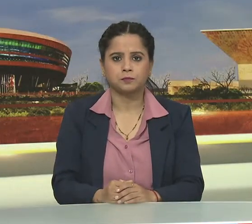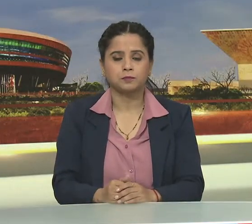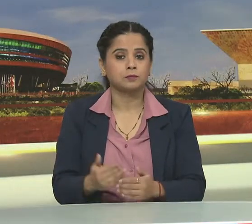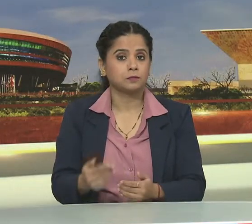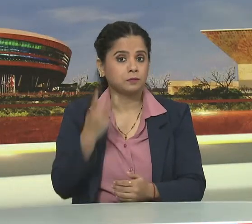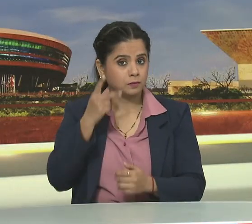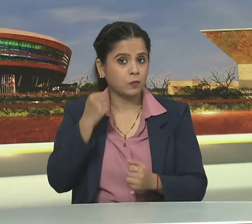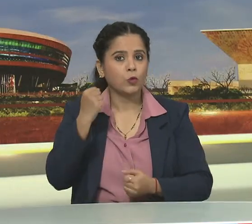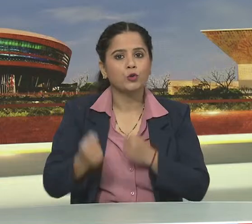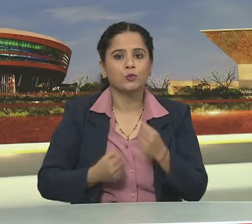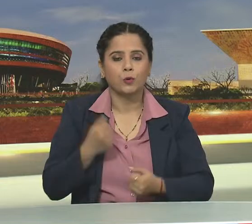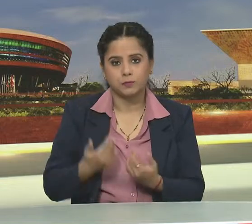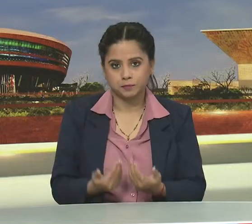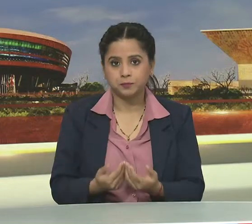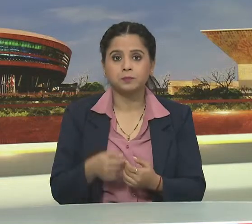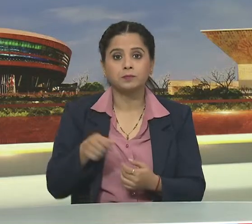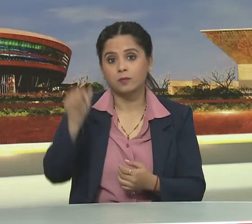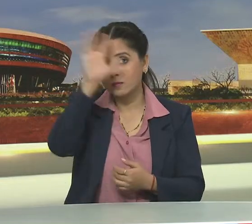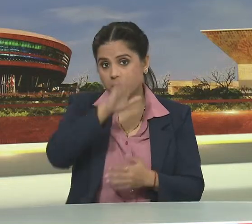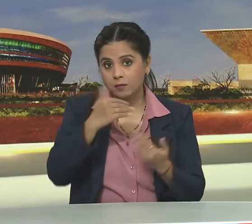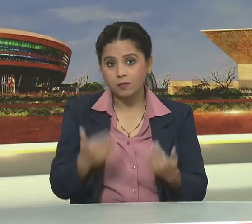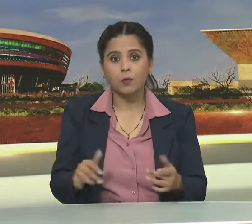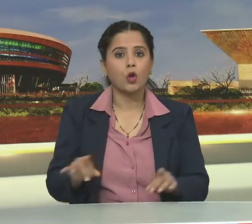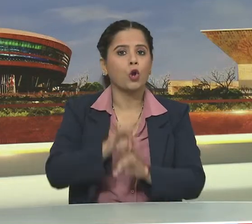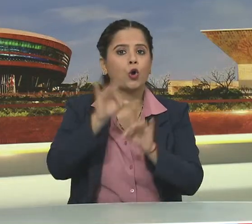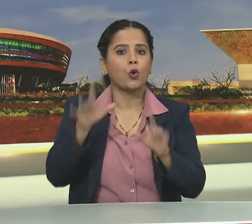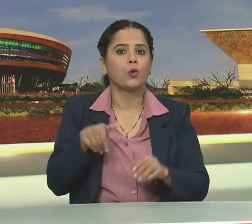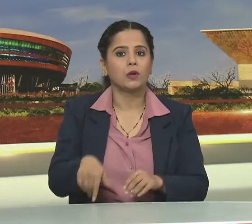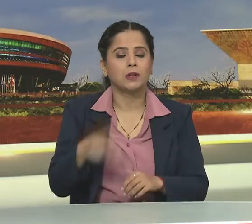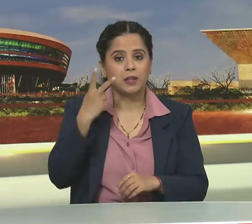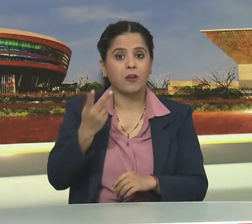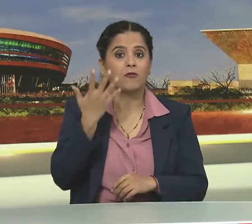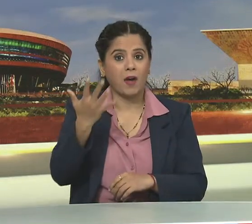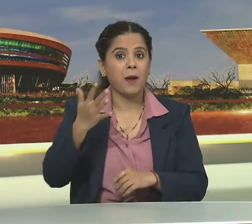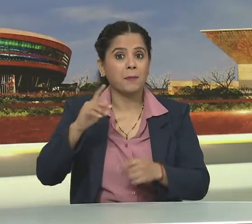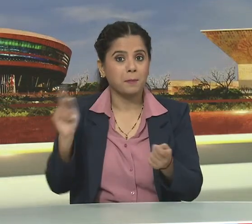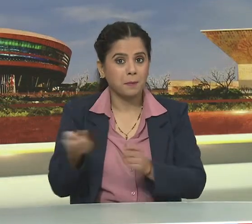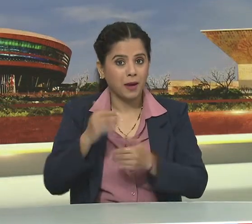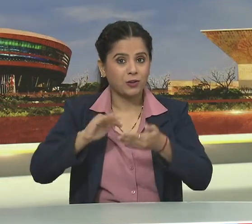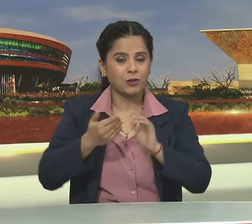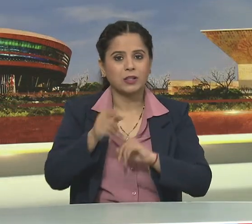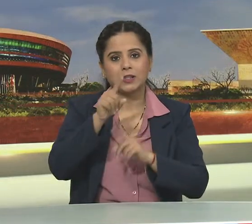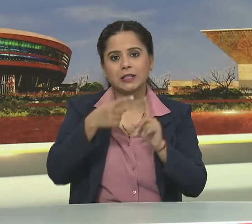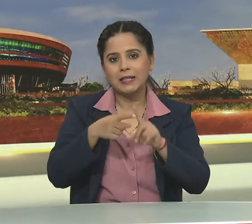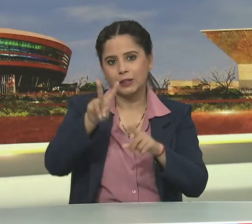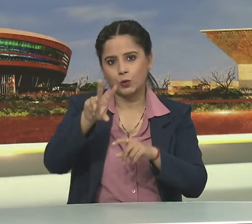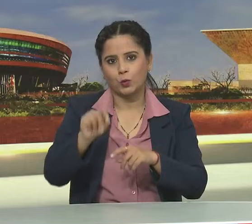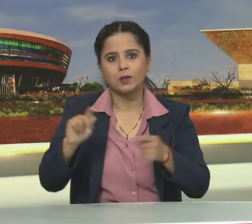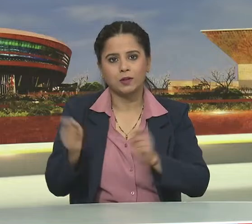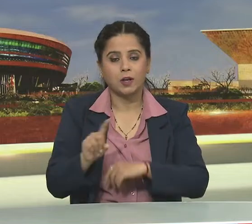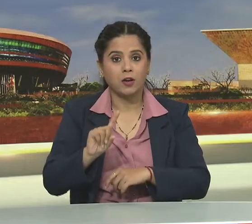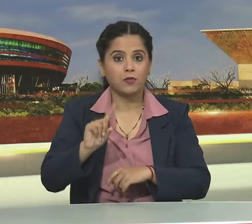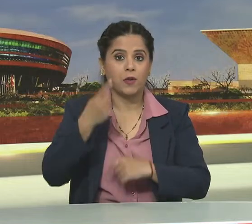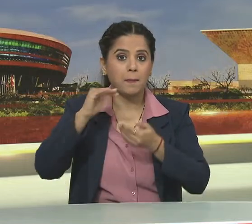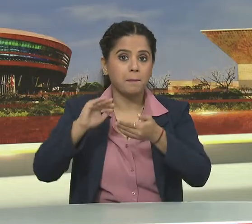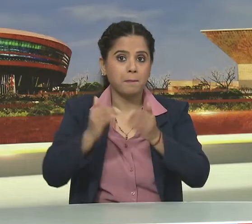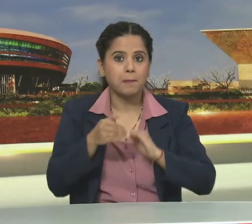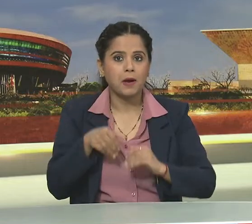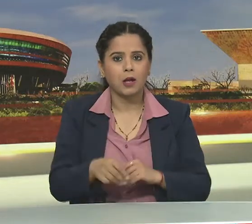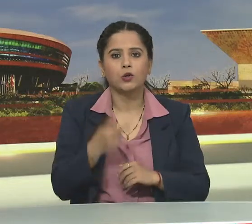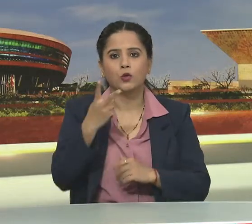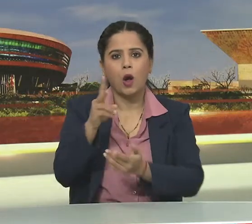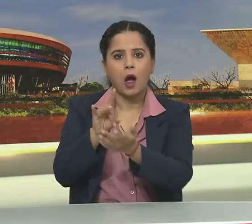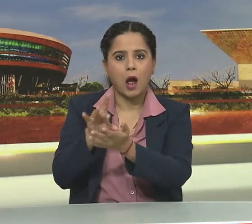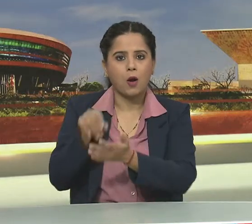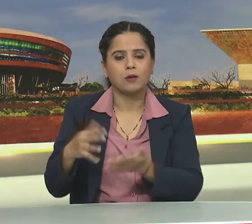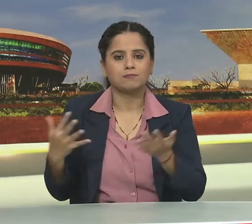और अब बात खेलों की, जहां भारत ने ऑस्ट्रेलिया के खिलाफ 5 मैचों की T20 सीरीज के पहले मुकाबले को